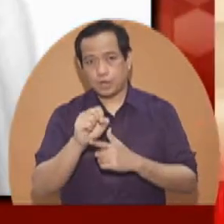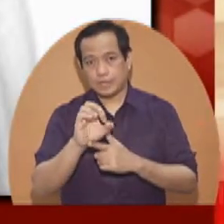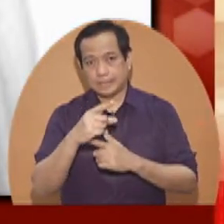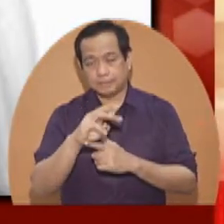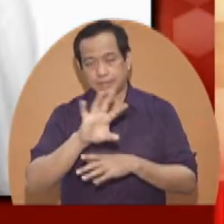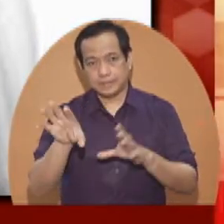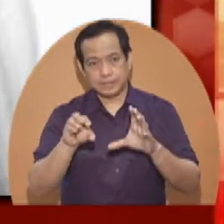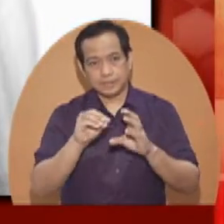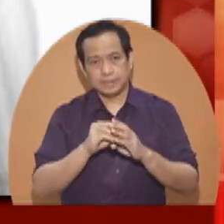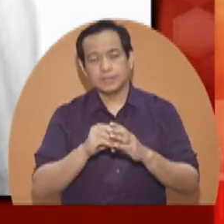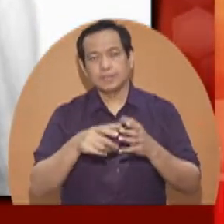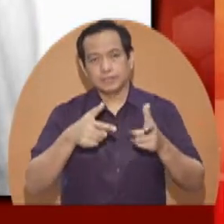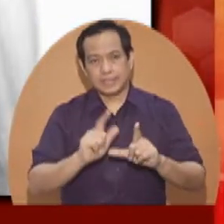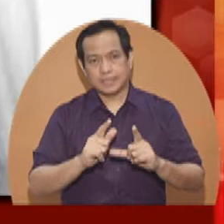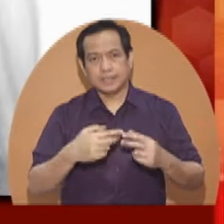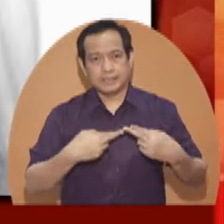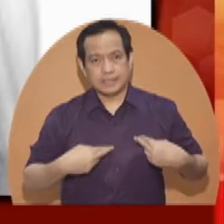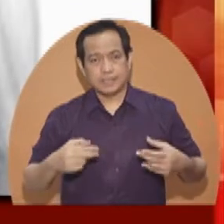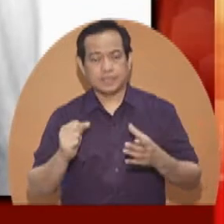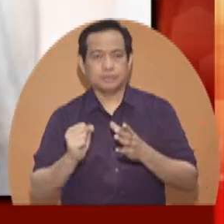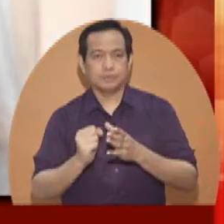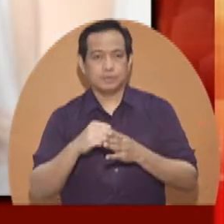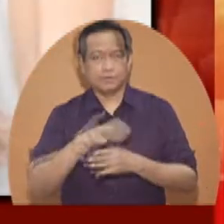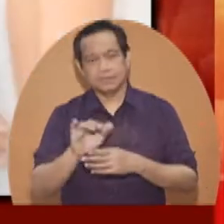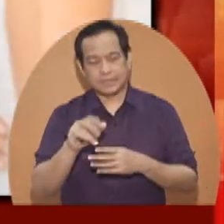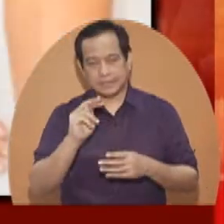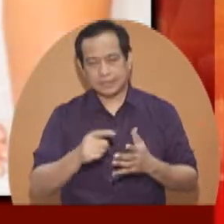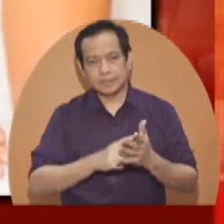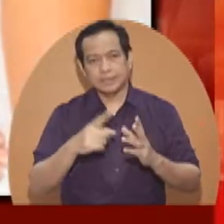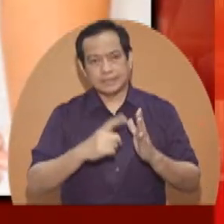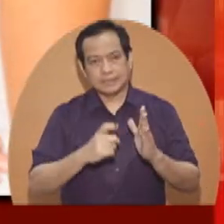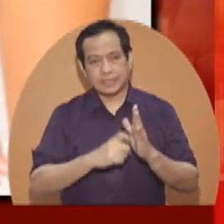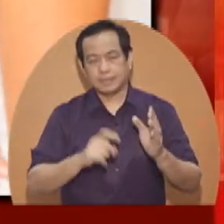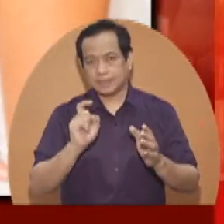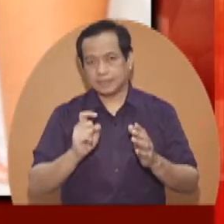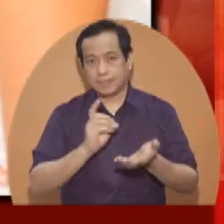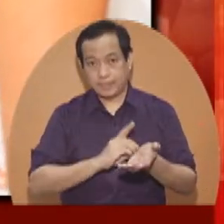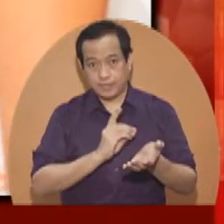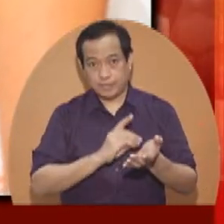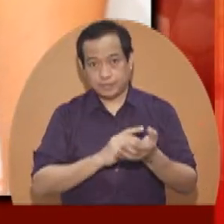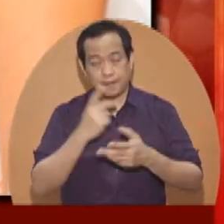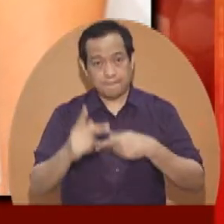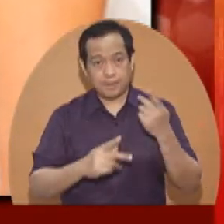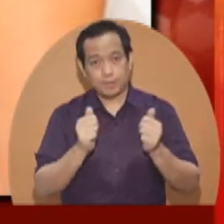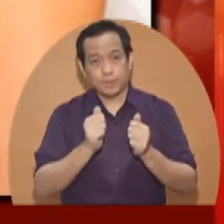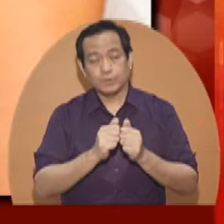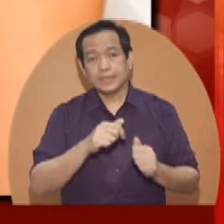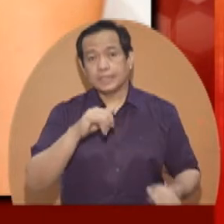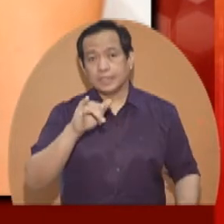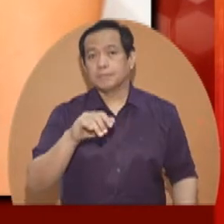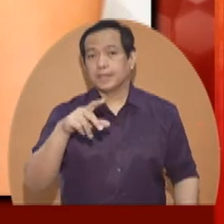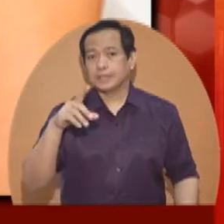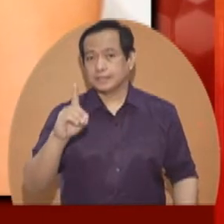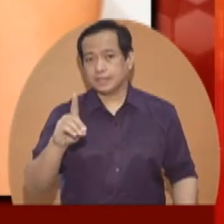kasama para mahikayat ang gulugod na tumuwid. Kinakailang masuri kagad ng doktor ang